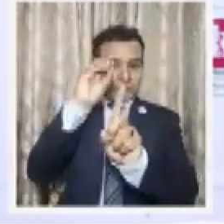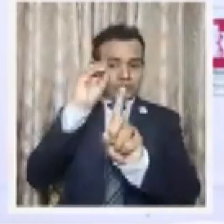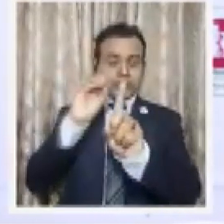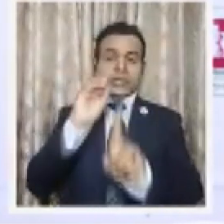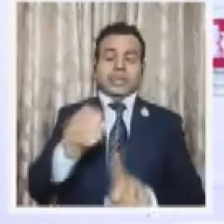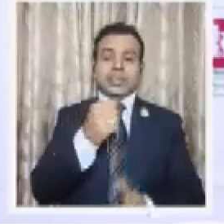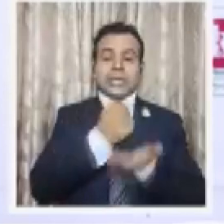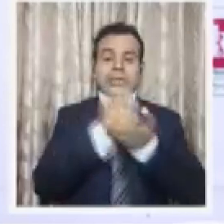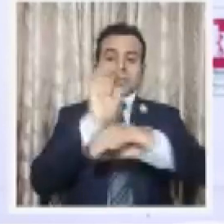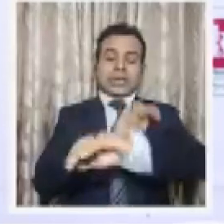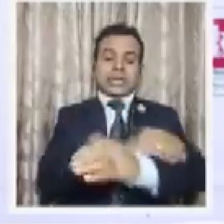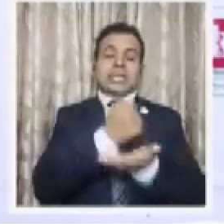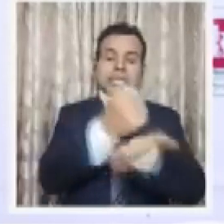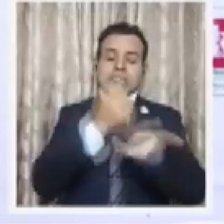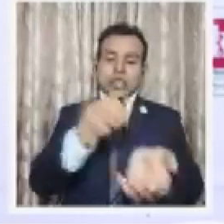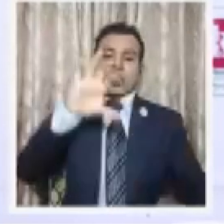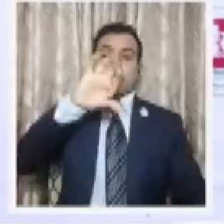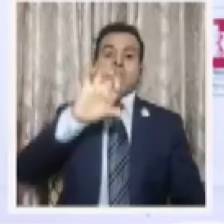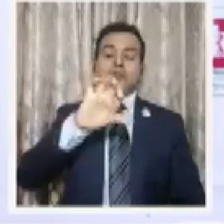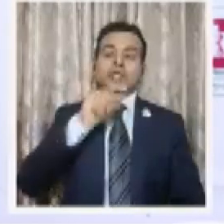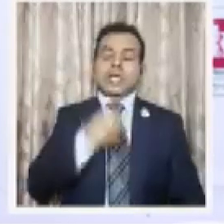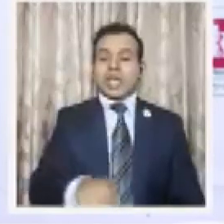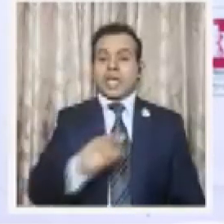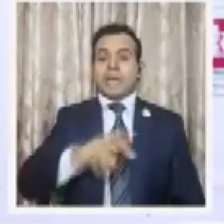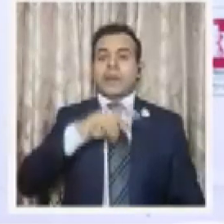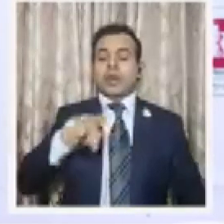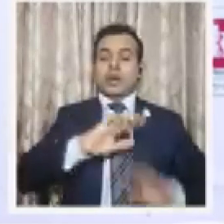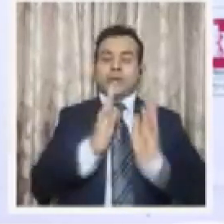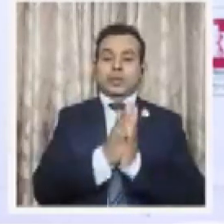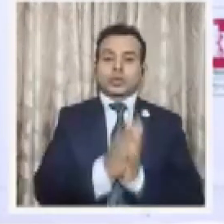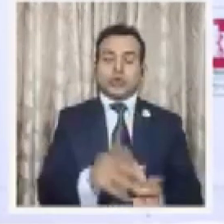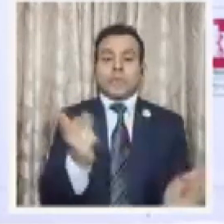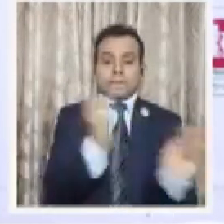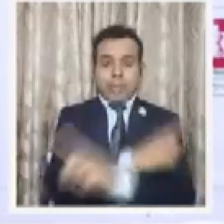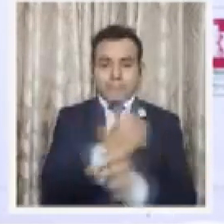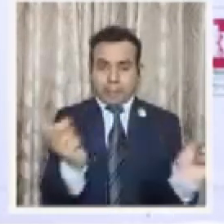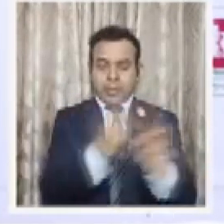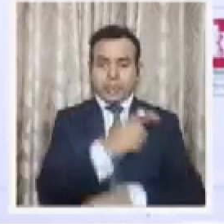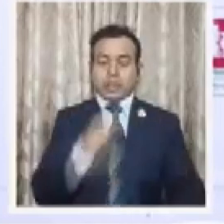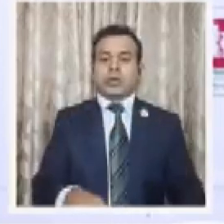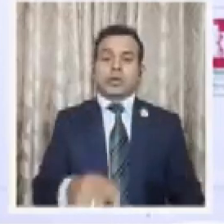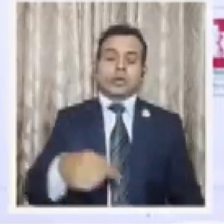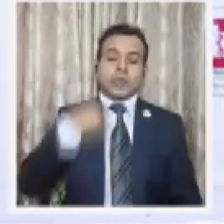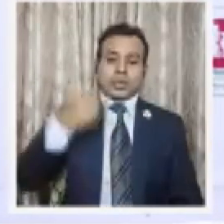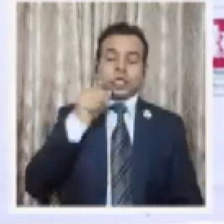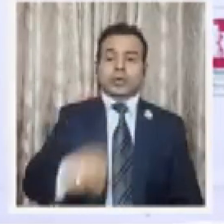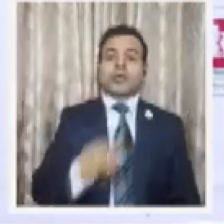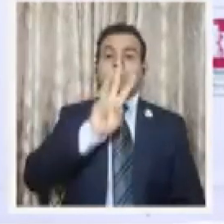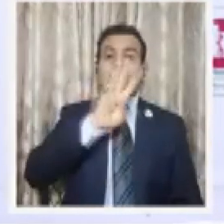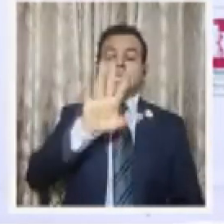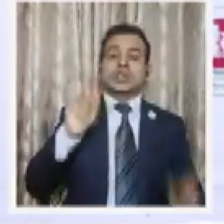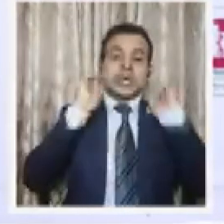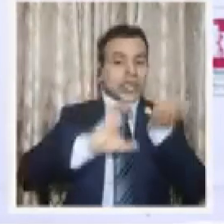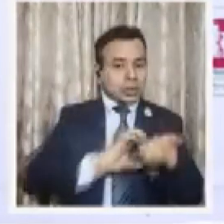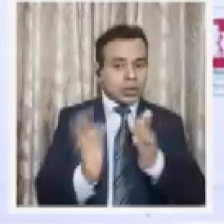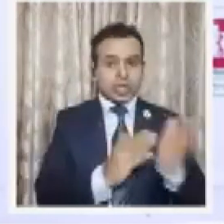টেলিমেডিসিন সেবায় 90 জন টেলিমেডিসিন কোভিড-19 সংক্রান্ত স্বাস্থ্যসেবা দিয়ে যাচ্ছে 2 শিফটে। প্রতি শিফটে 35